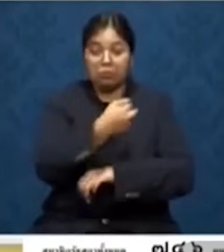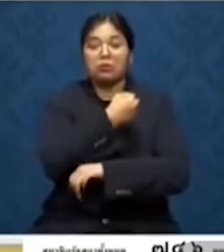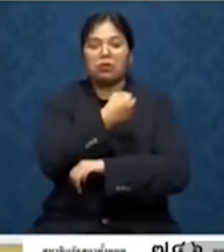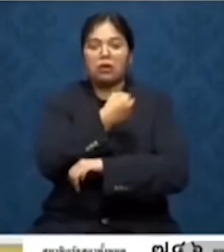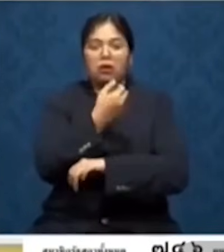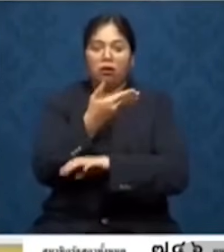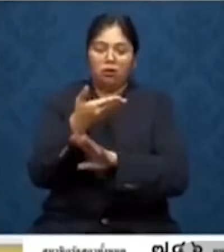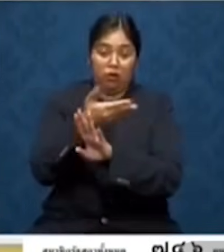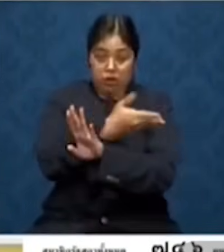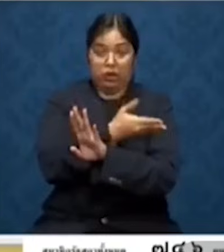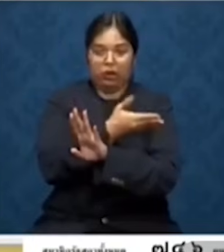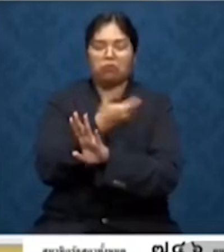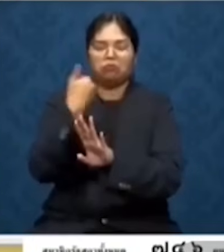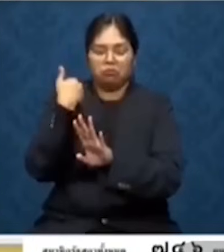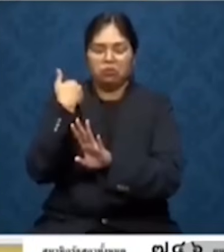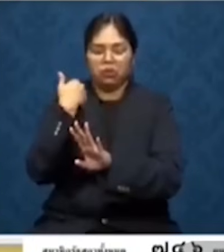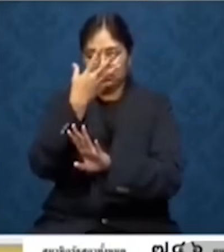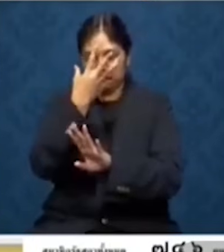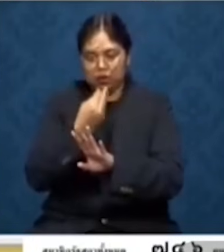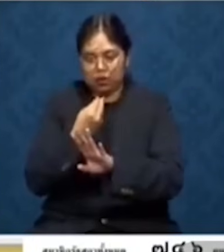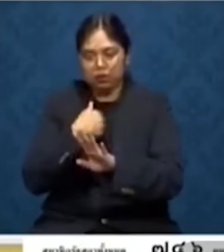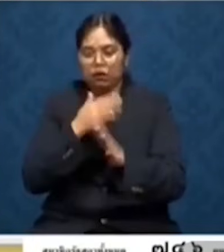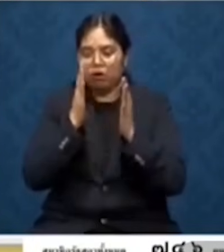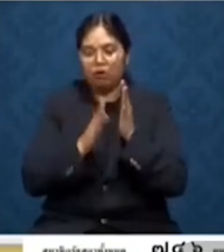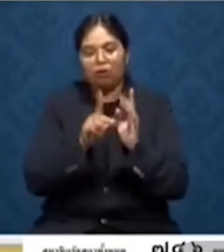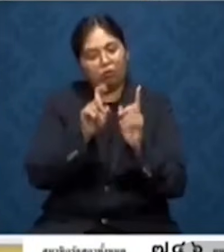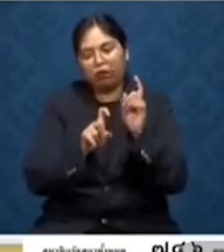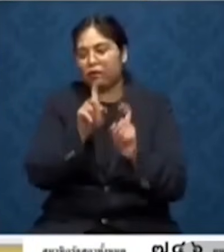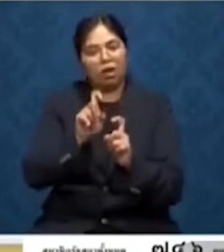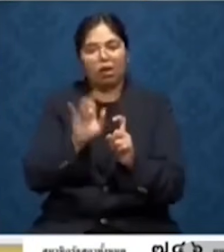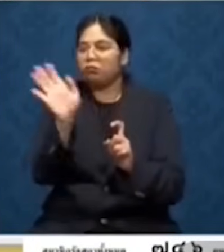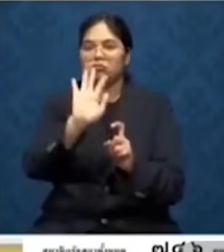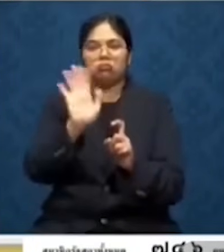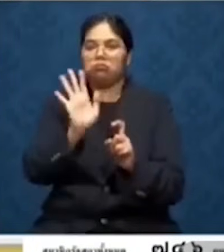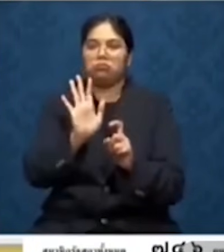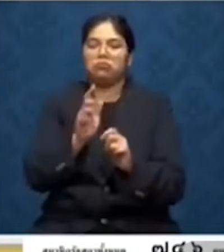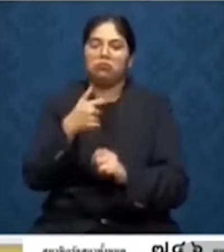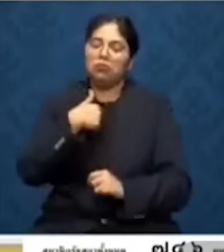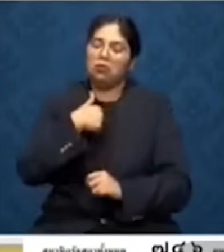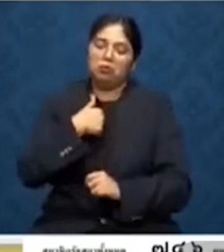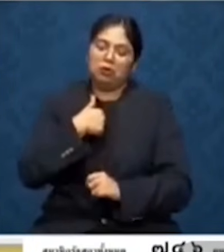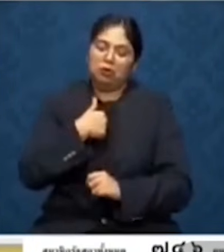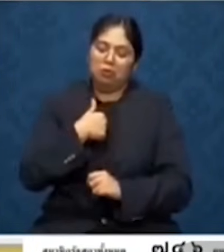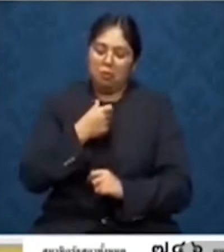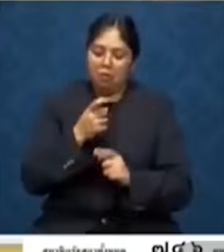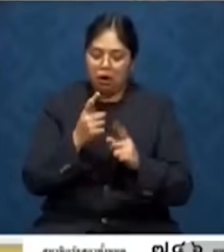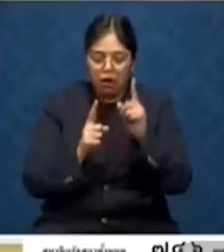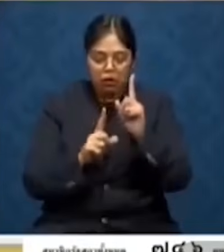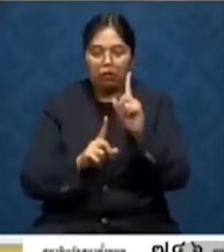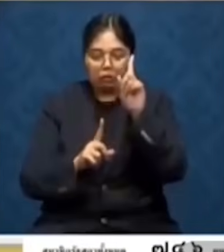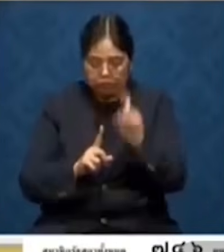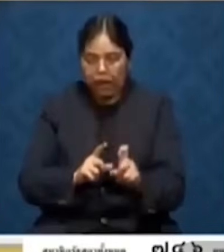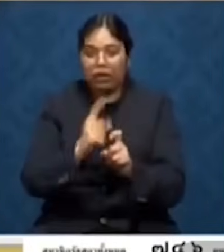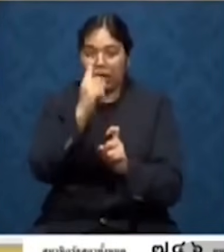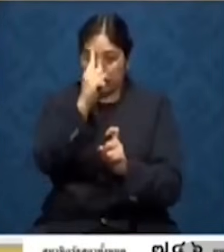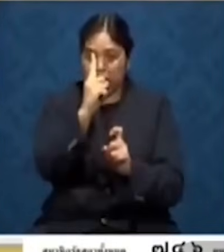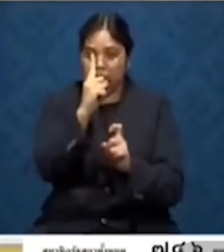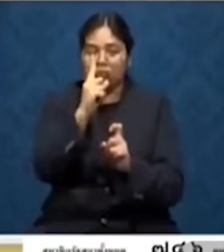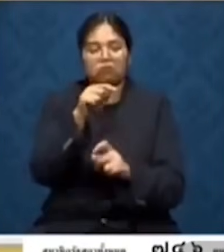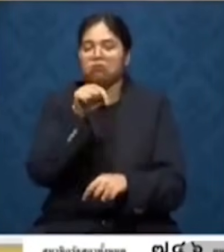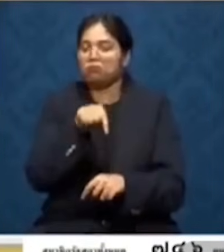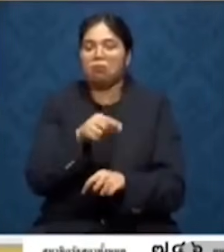จะ 7,500 เลยครับชีวิตที่ไม่ควรจะสูญเสีย1ชีวิตก็ถือว่ามากเกินไปแล้วสำหรับประ